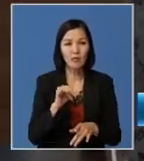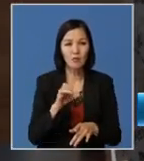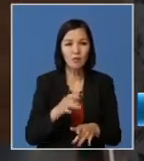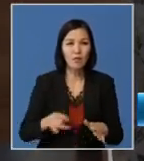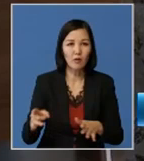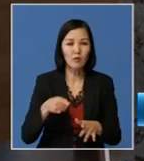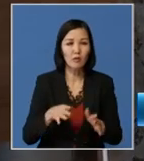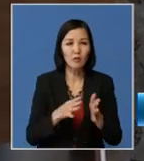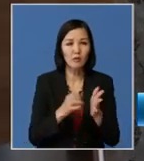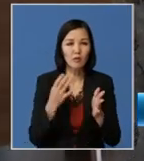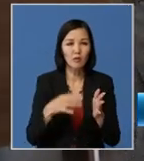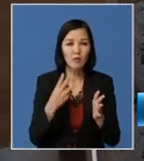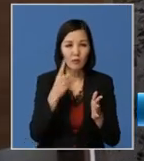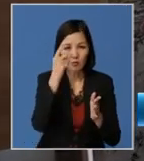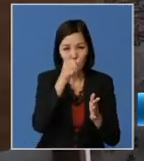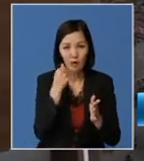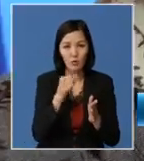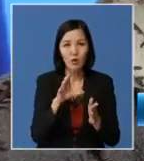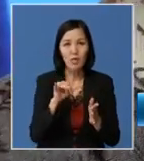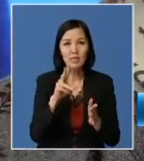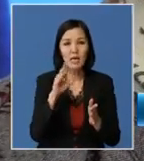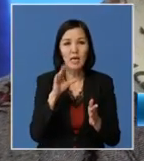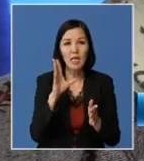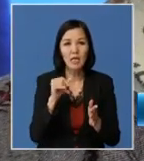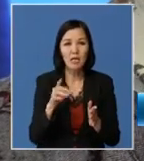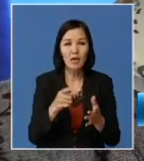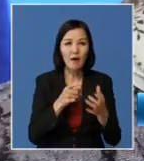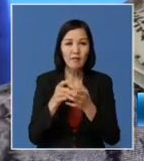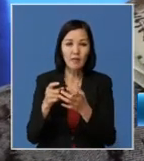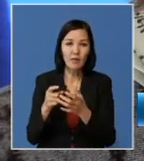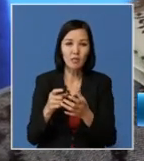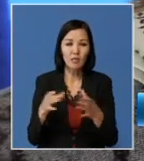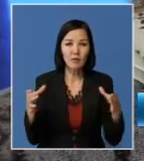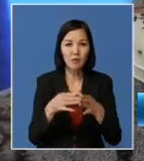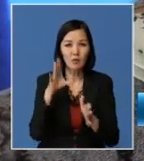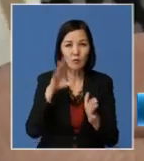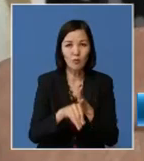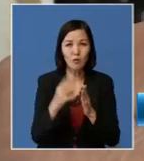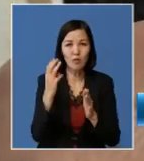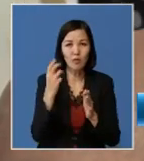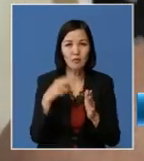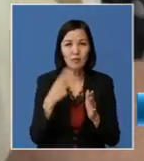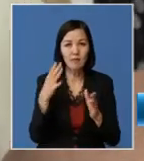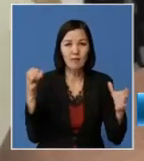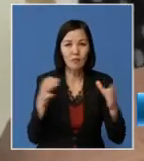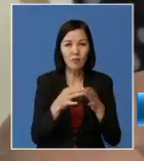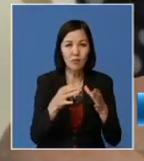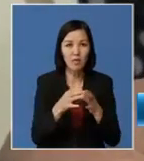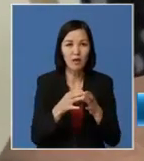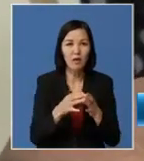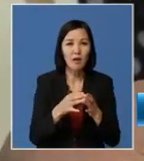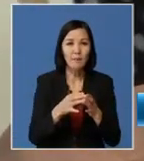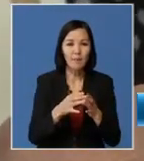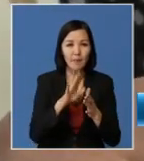в 1942 году. Салык Ултараков являлся автоматчиком стрелковой роты 322 гвардейского полка. В боях